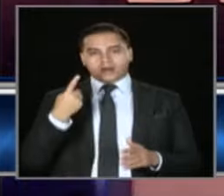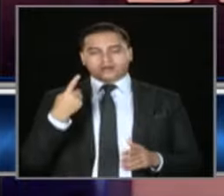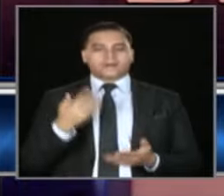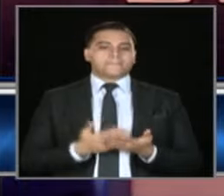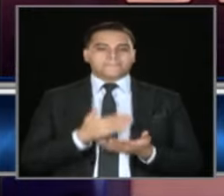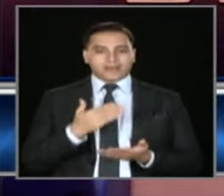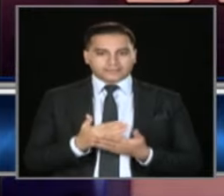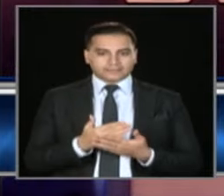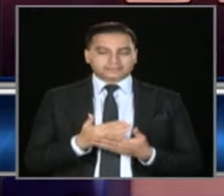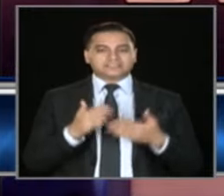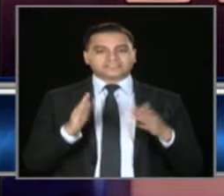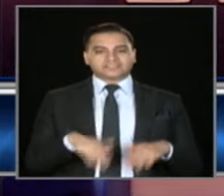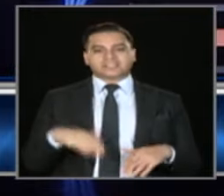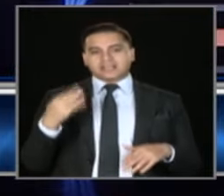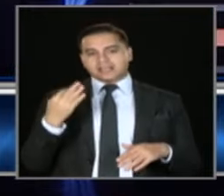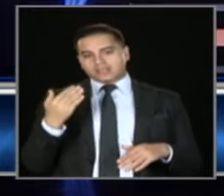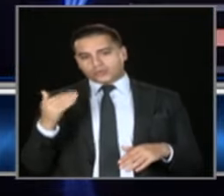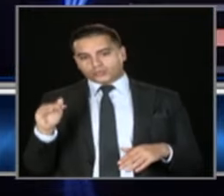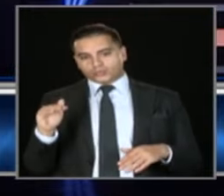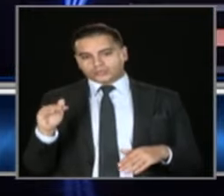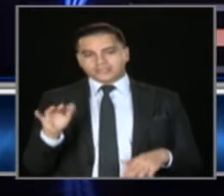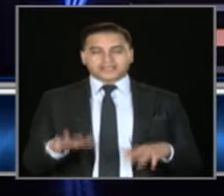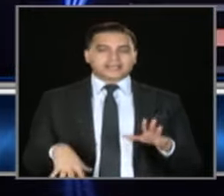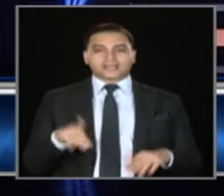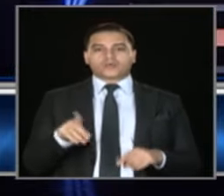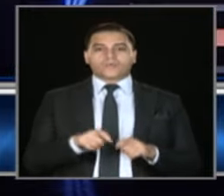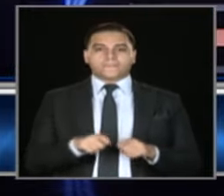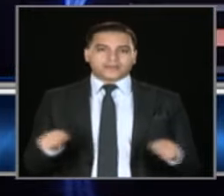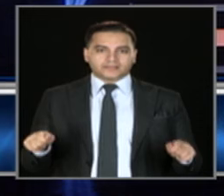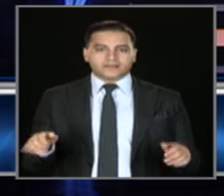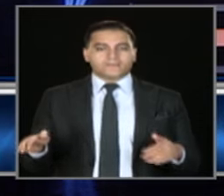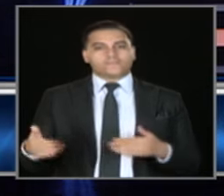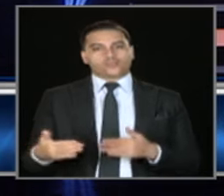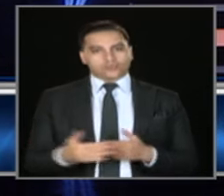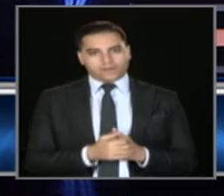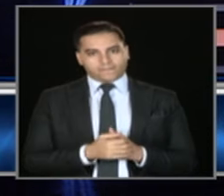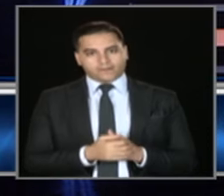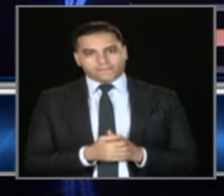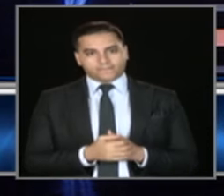وبتغطي مساحة حوالي 3.5 كيلومتر مربع.